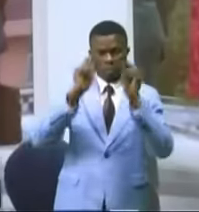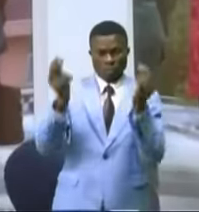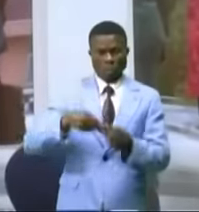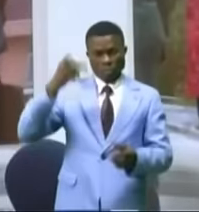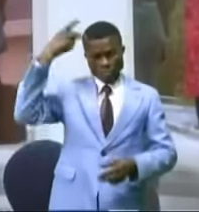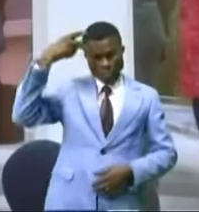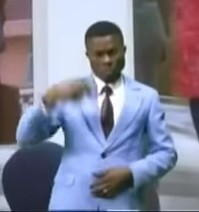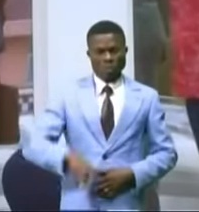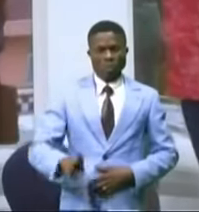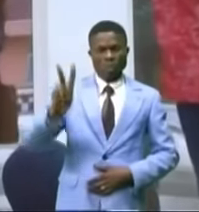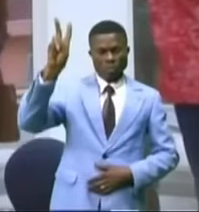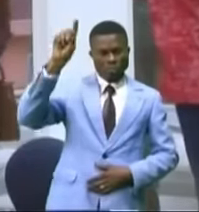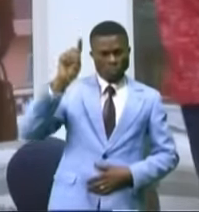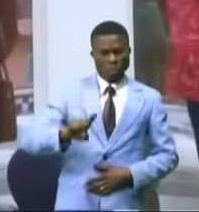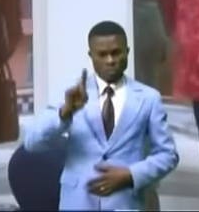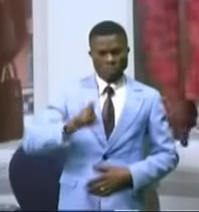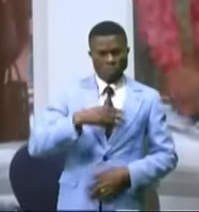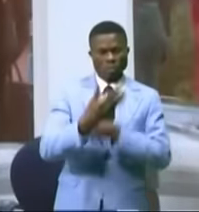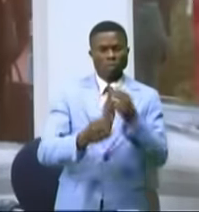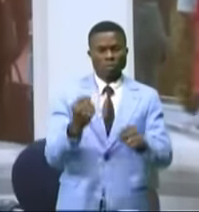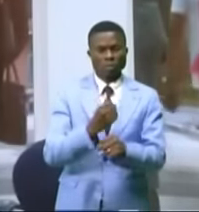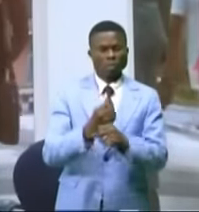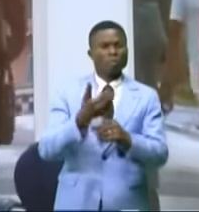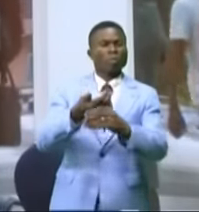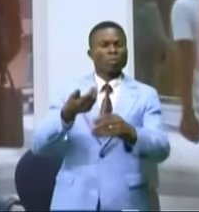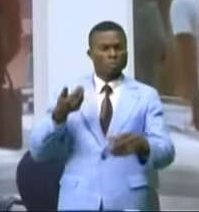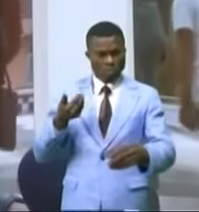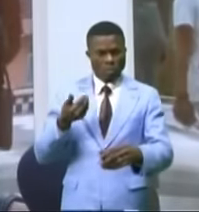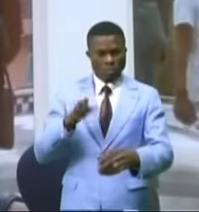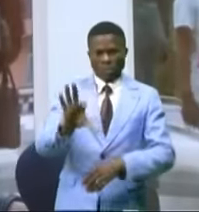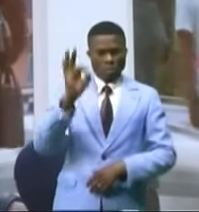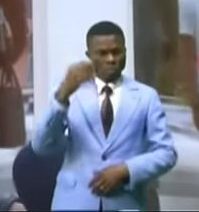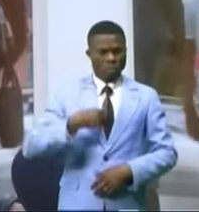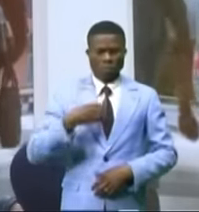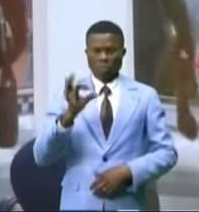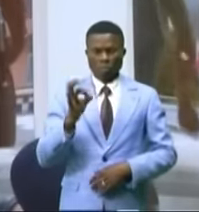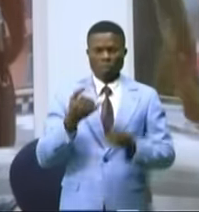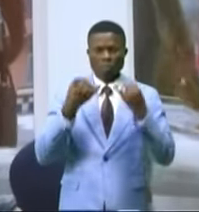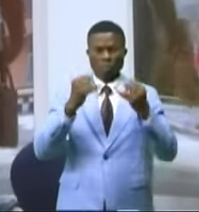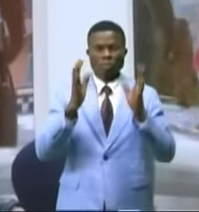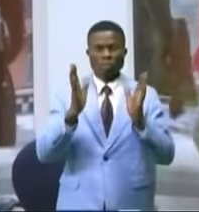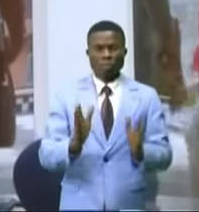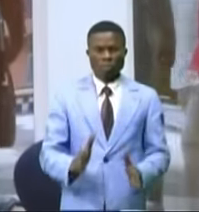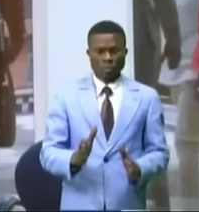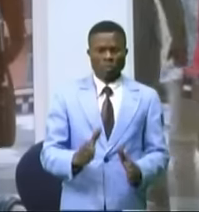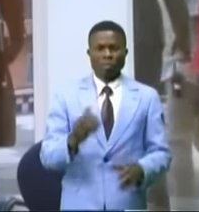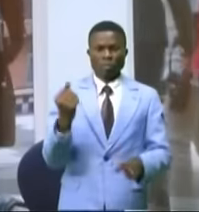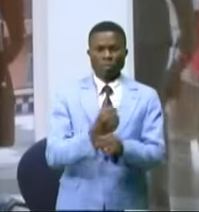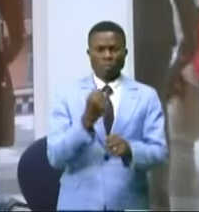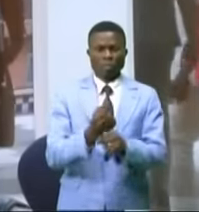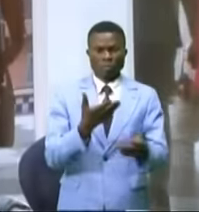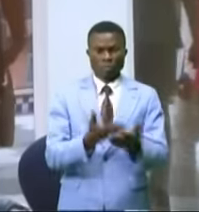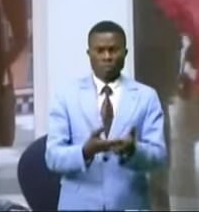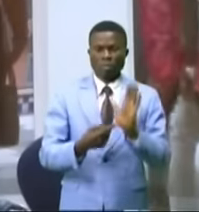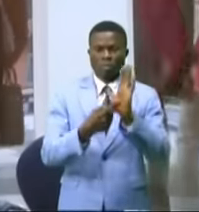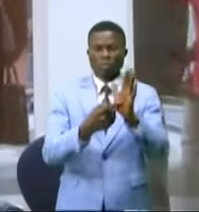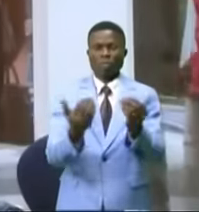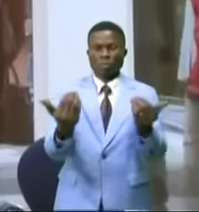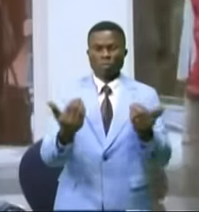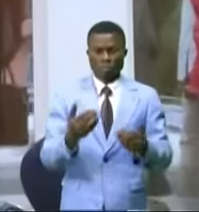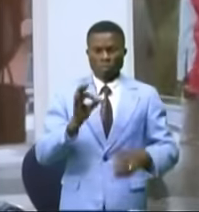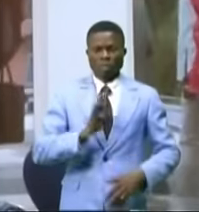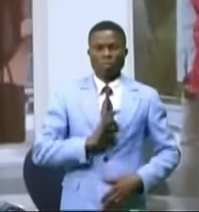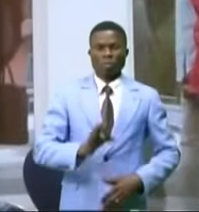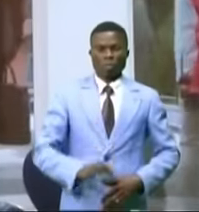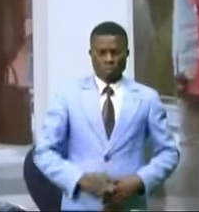politique. J'étais obligé de faire ce travail même avant ma nomination comme informateur. Cette mission marque la volonté du chef de l'État